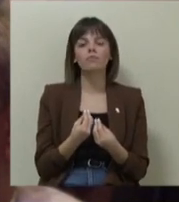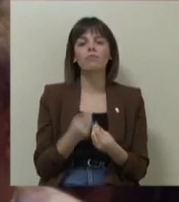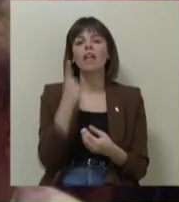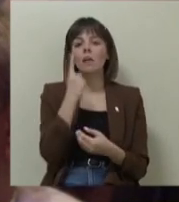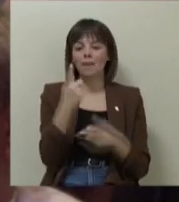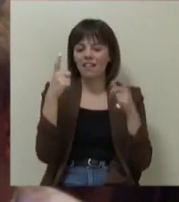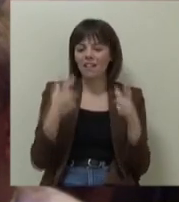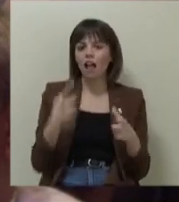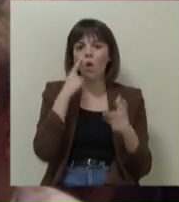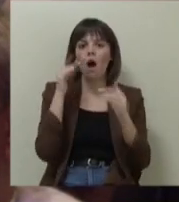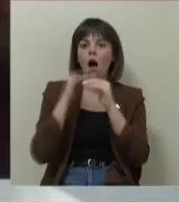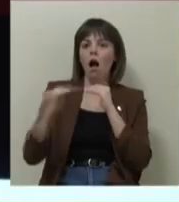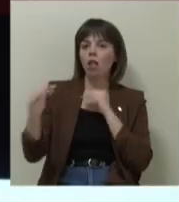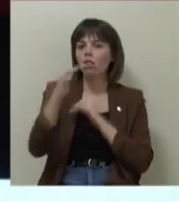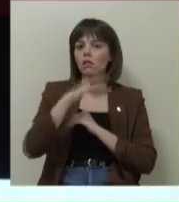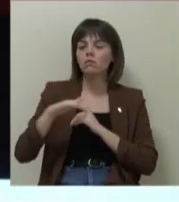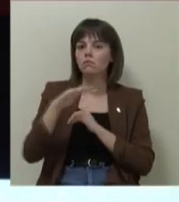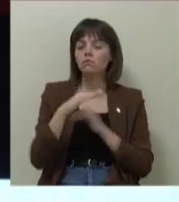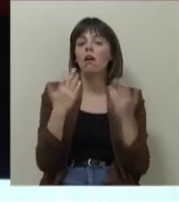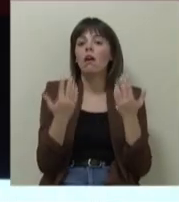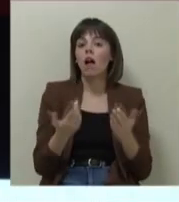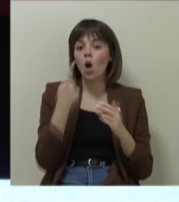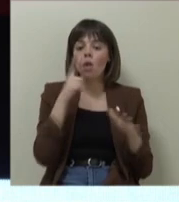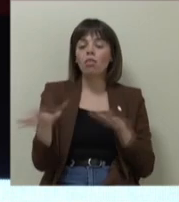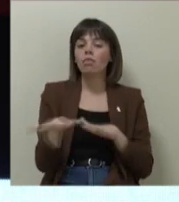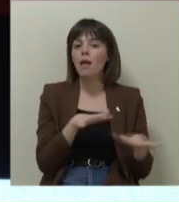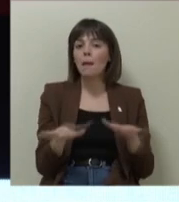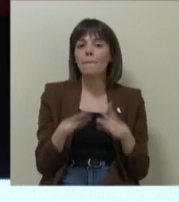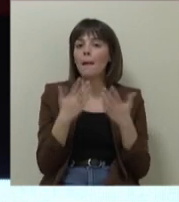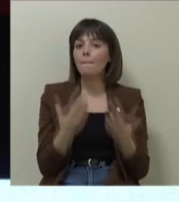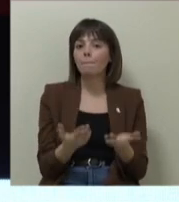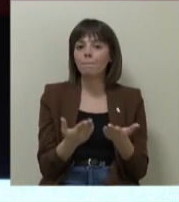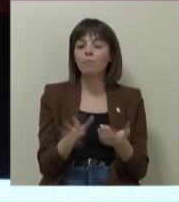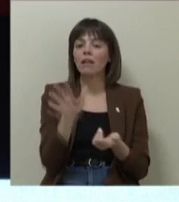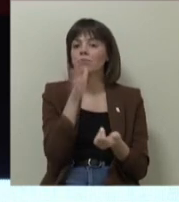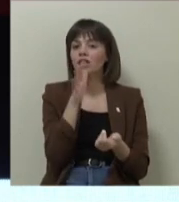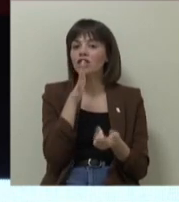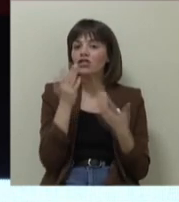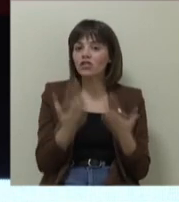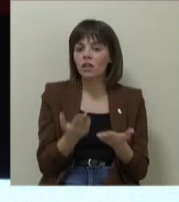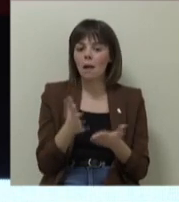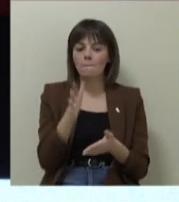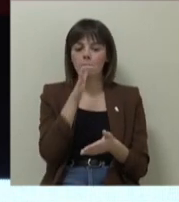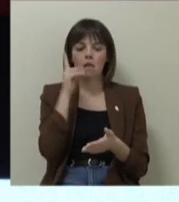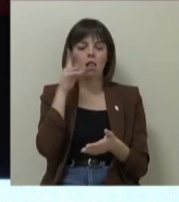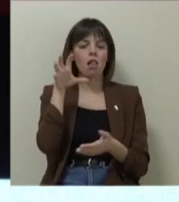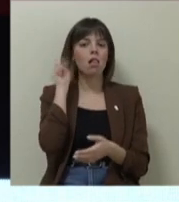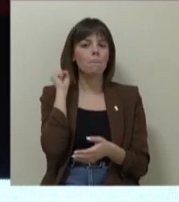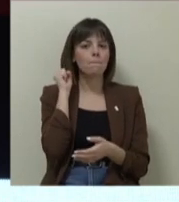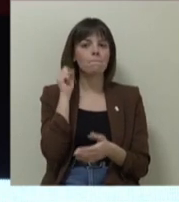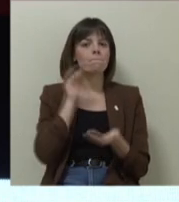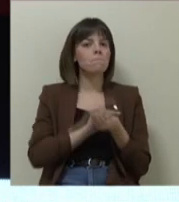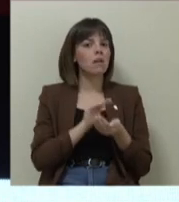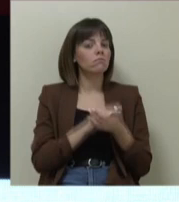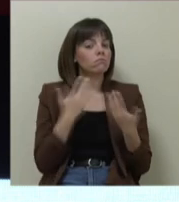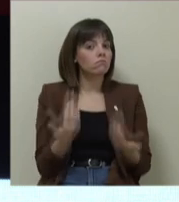Bir kentin halkı eğer deprem bilinçli, bilgili,